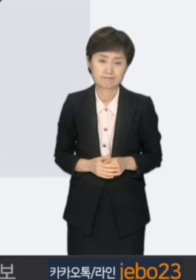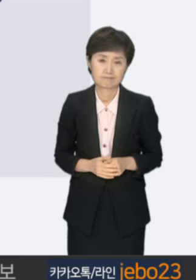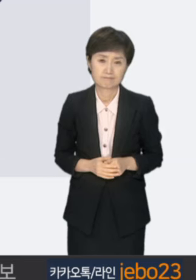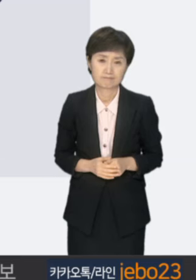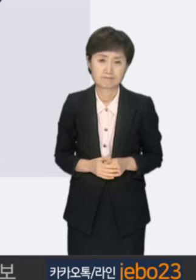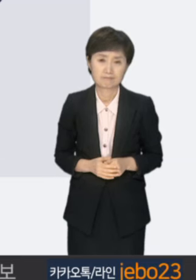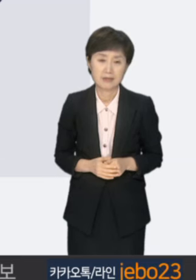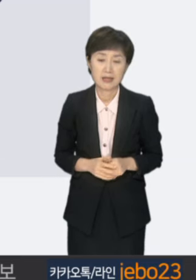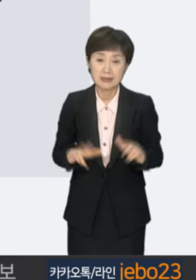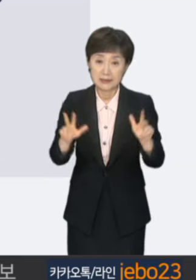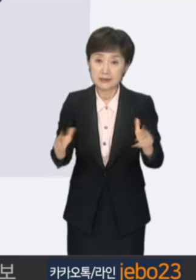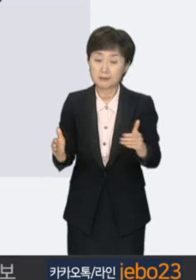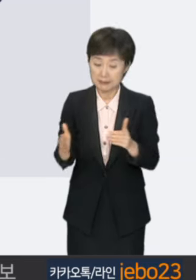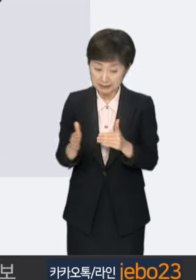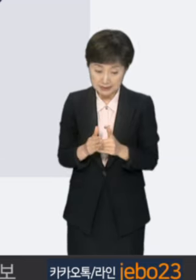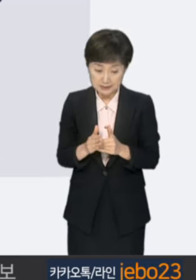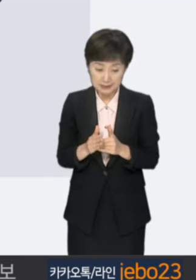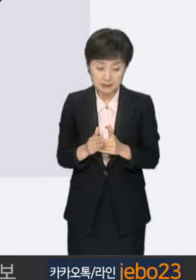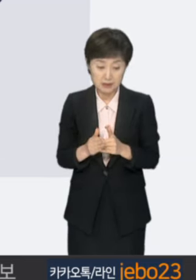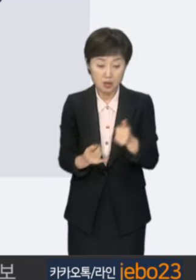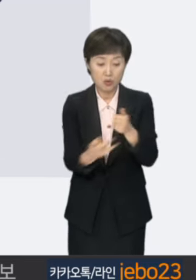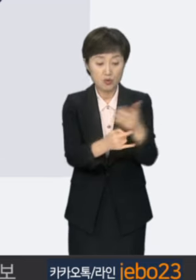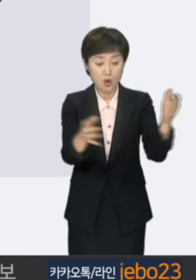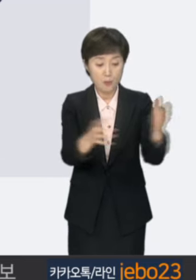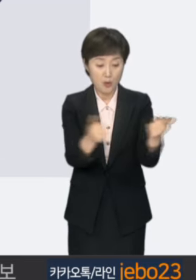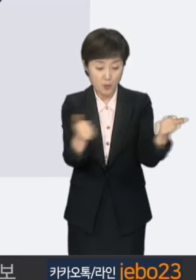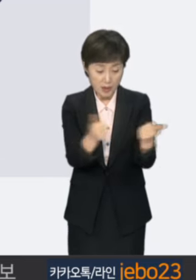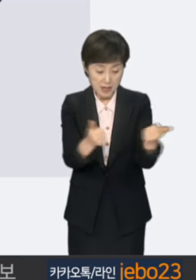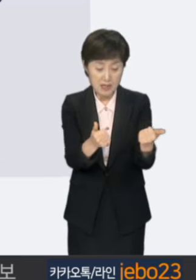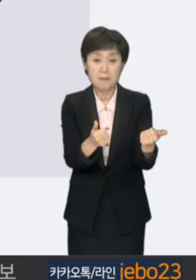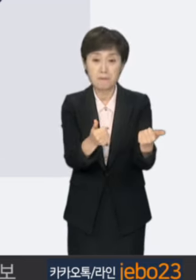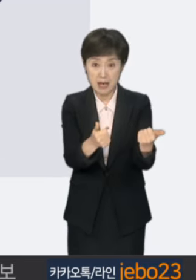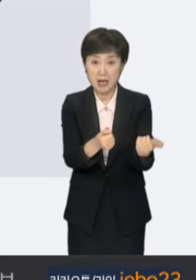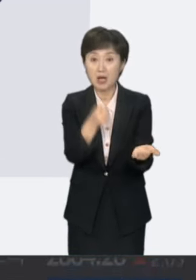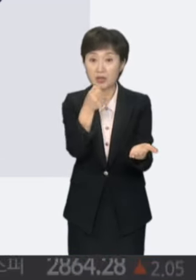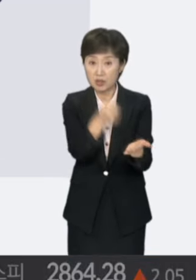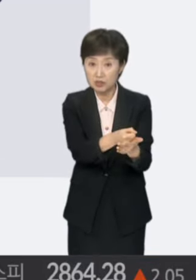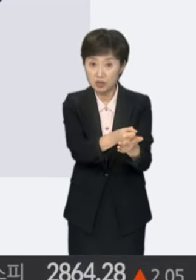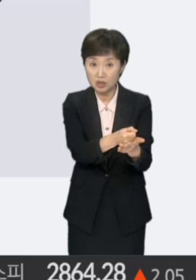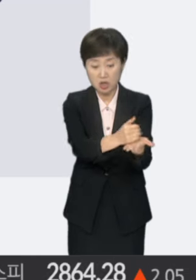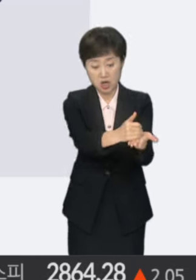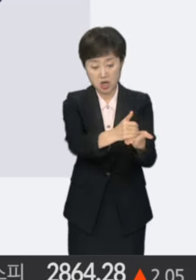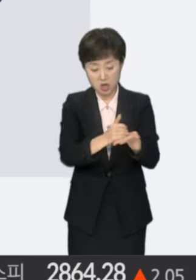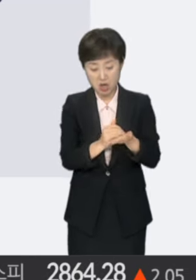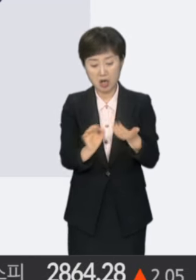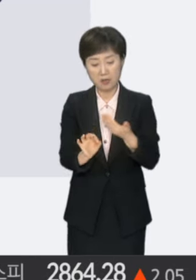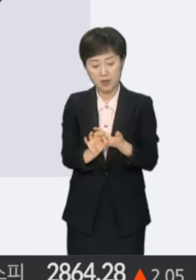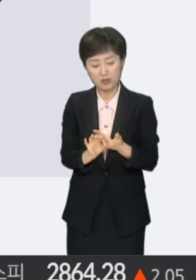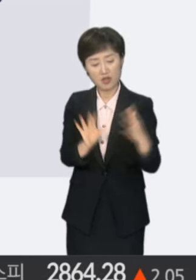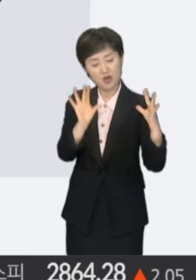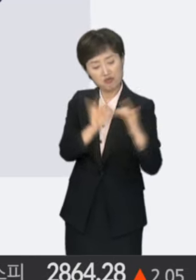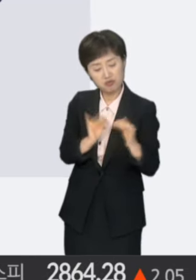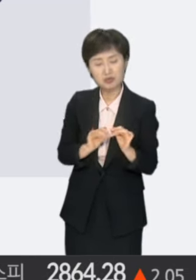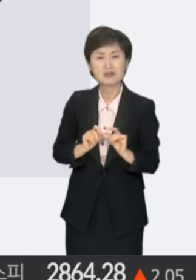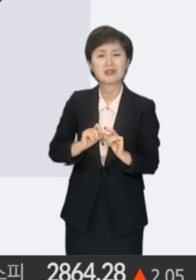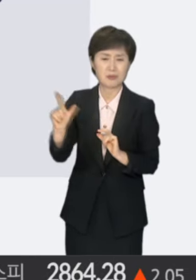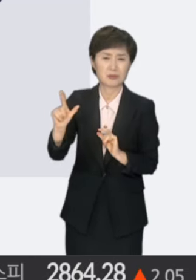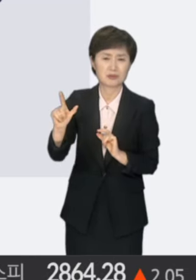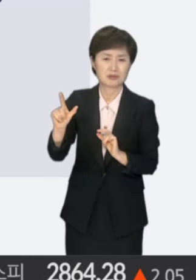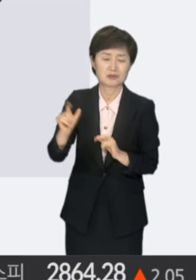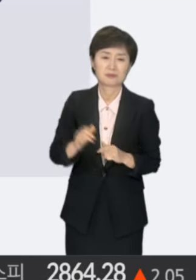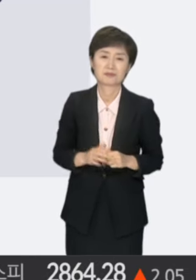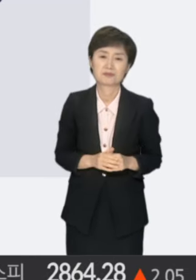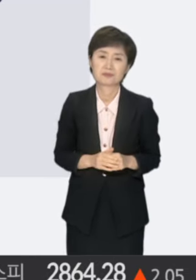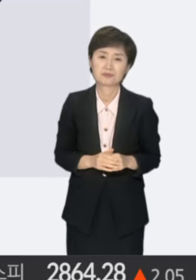그 수사심의위원회의 어떤 활동 결과를 보면 아주 이례적인 경우가 아닌 한 대부분 같은 결론이 나왔었습니다. 예.